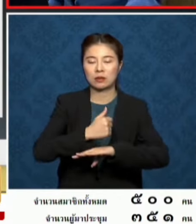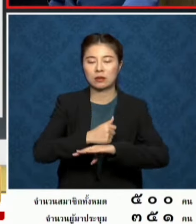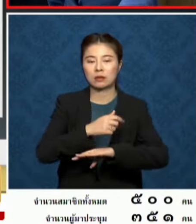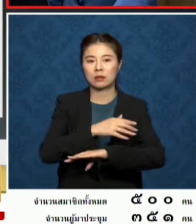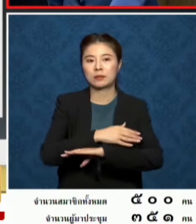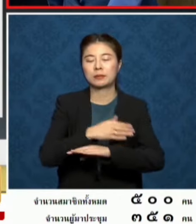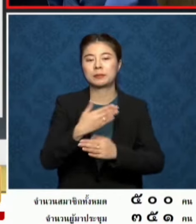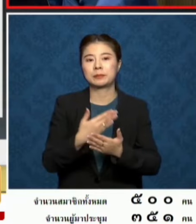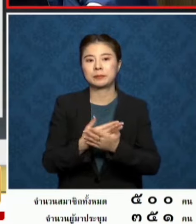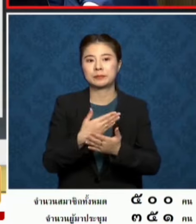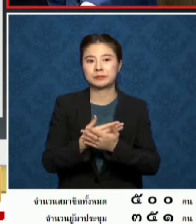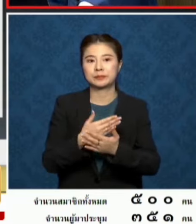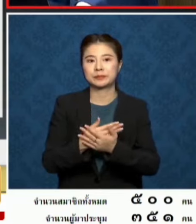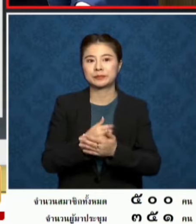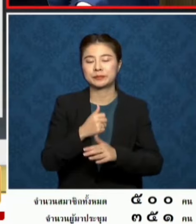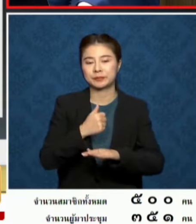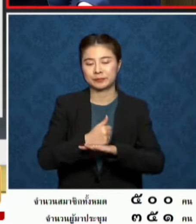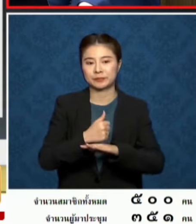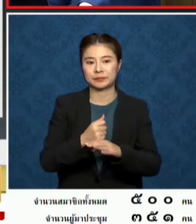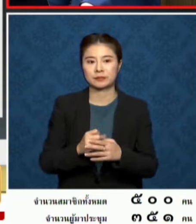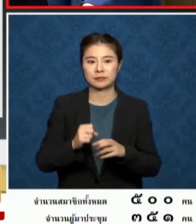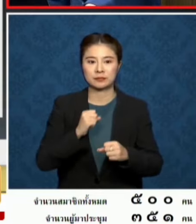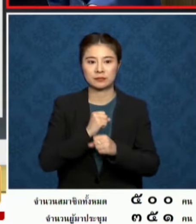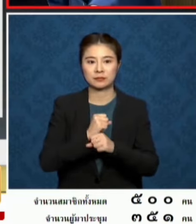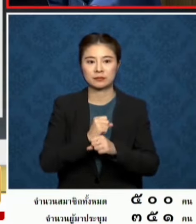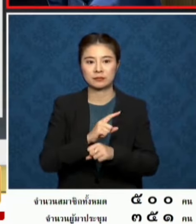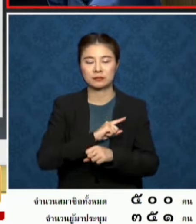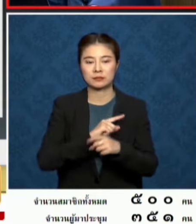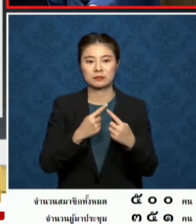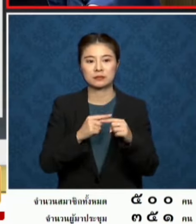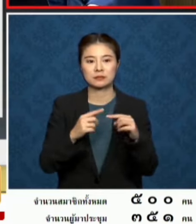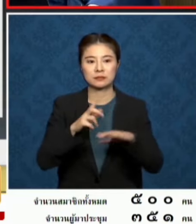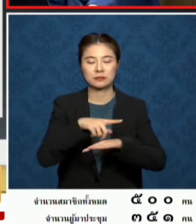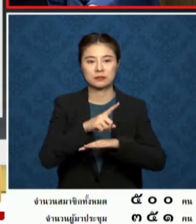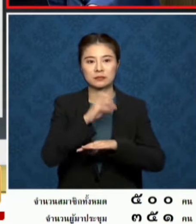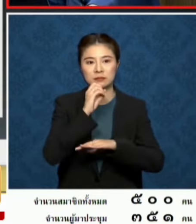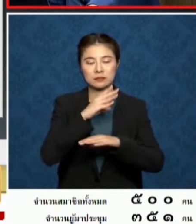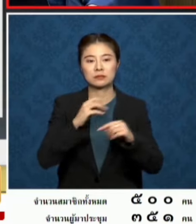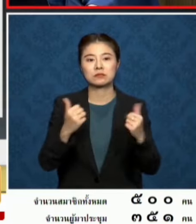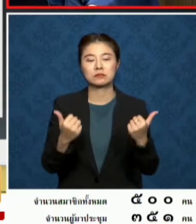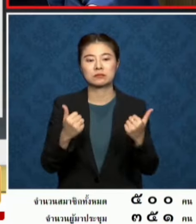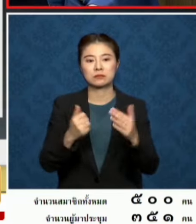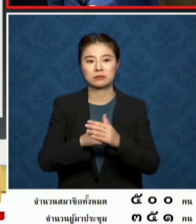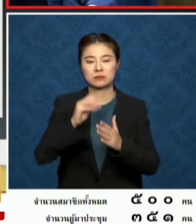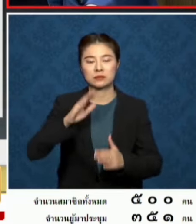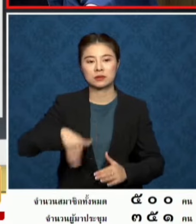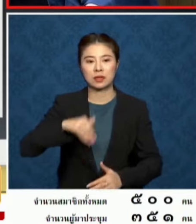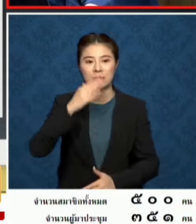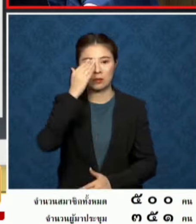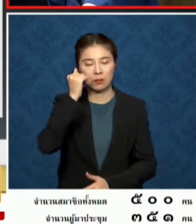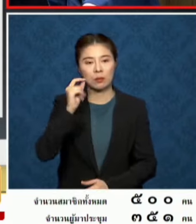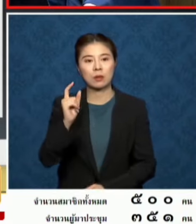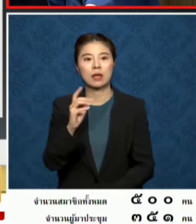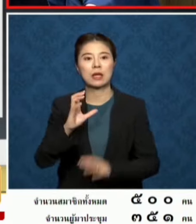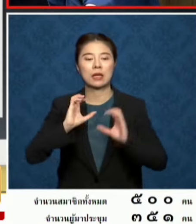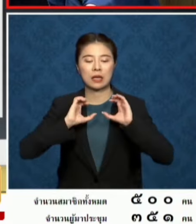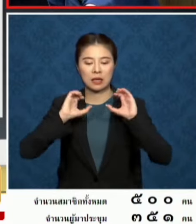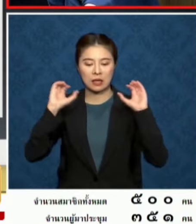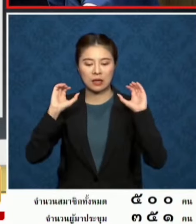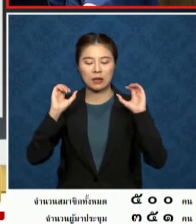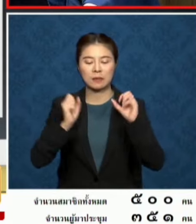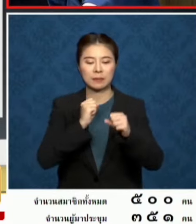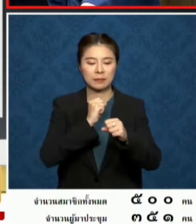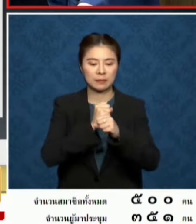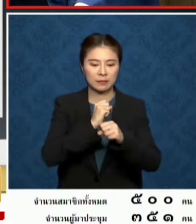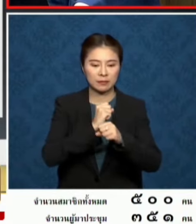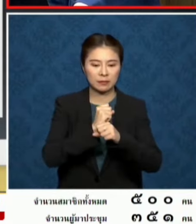าณเพียงแค่คนเดียวนะคะแต่ที่สำคัญคณะท่านประธานที่มันเบิกจ่ายล่าช้าเป็นเพราะว่ารัฐบาลขาดประสิทธิภาพในการเร่ง